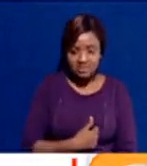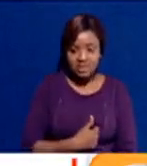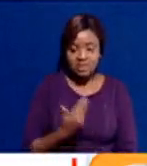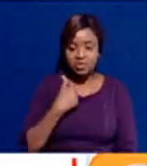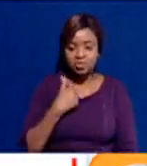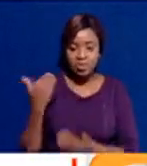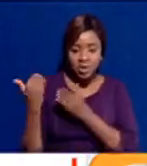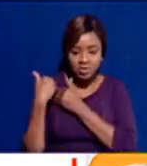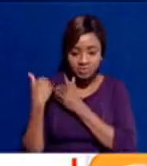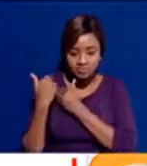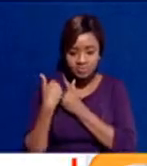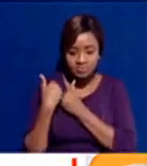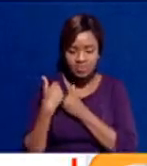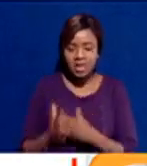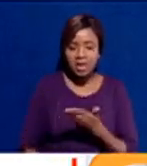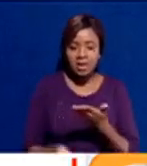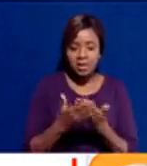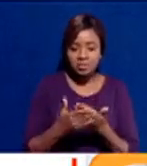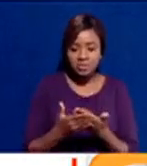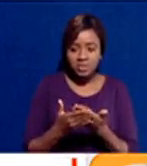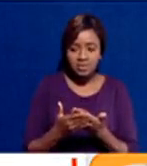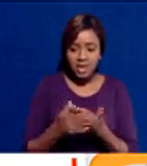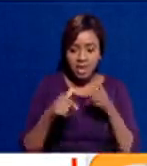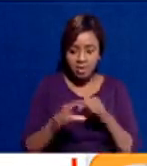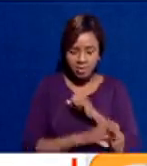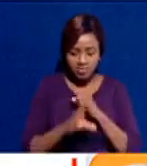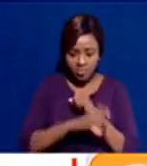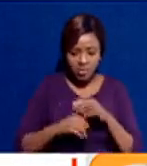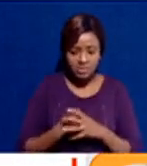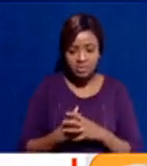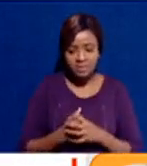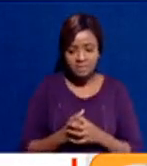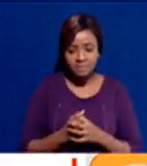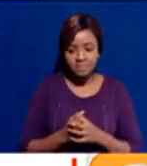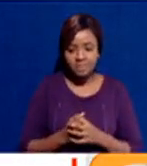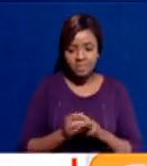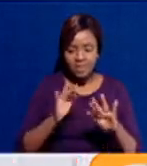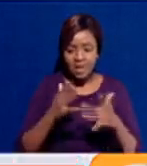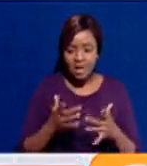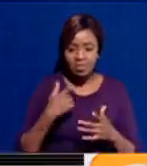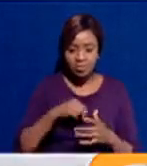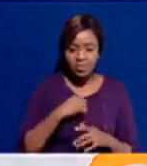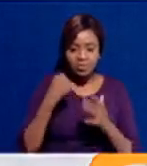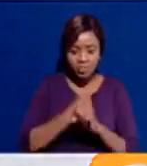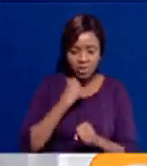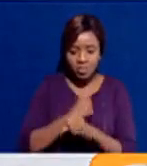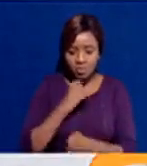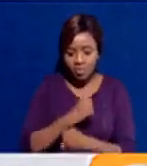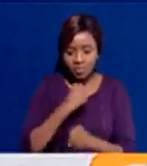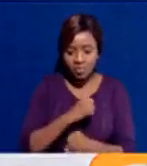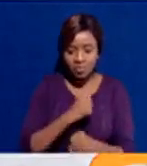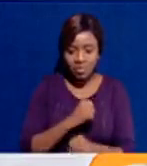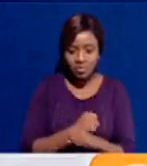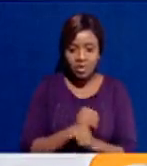tunajukumu la kusaidia taifa letu kwa kupiga kazi ama kuchapa kazi,